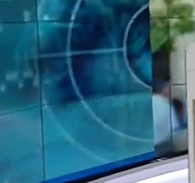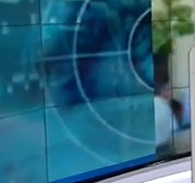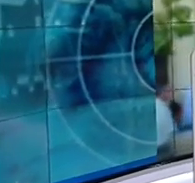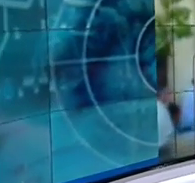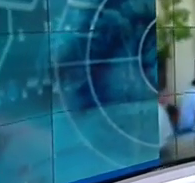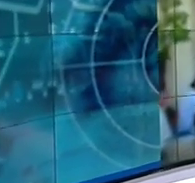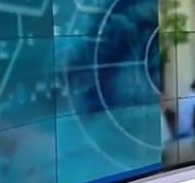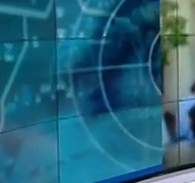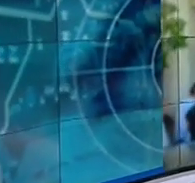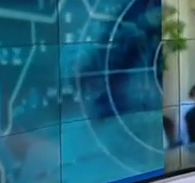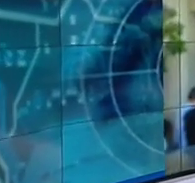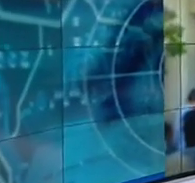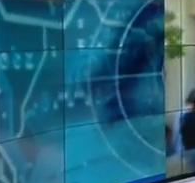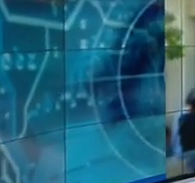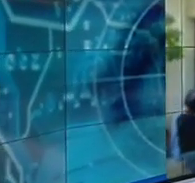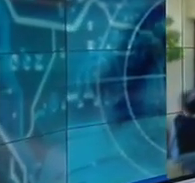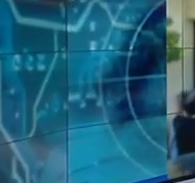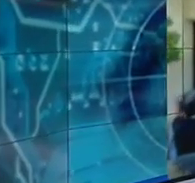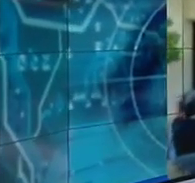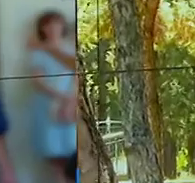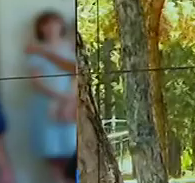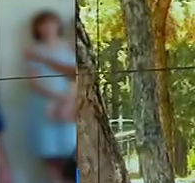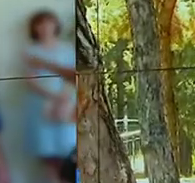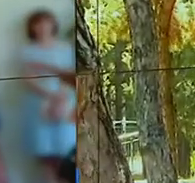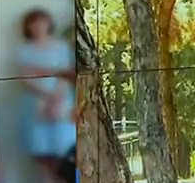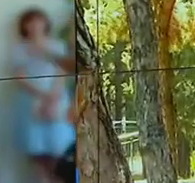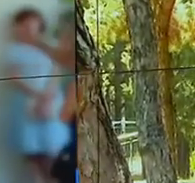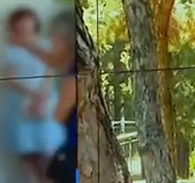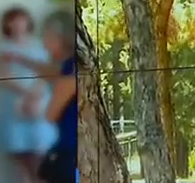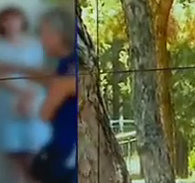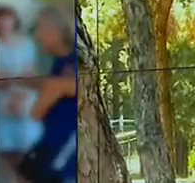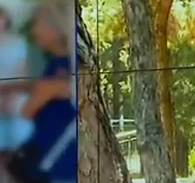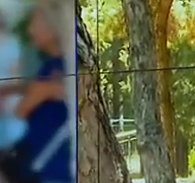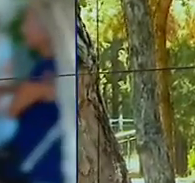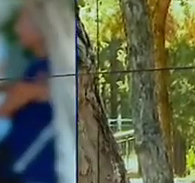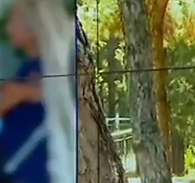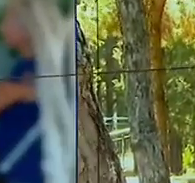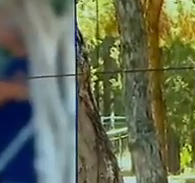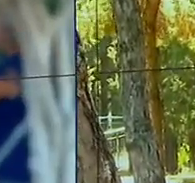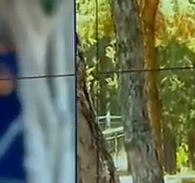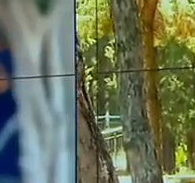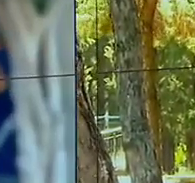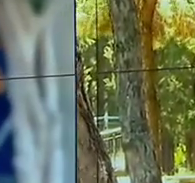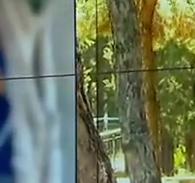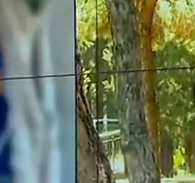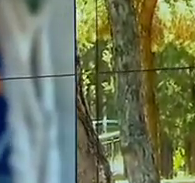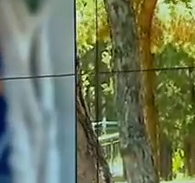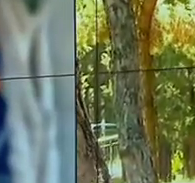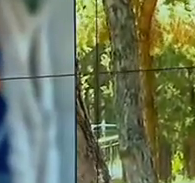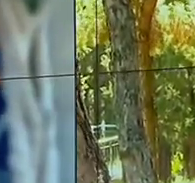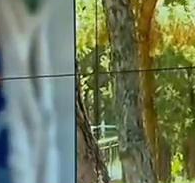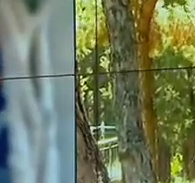και ο Αρχιεπίσκοπος Κρήτης, ξεκαθαρίζουν ότι η Εκκλησία όχι απλώς δεν είναι αντίθετη